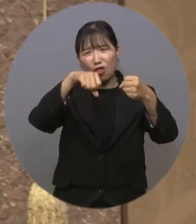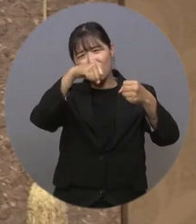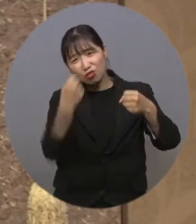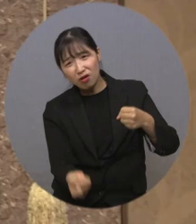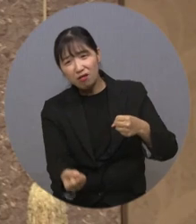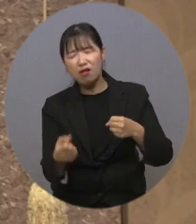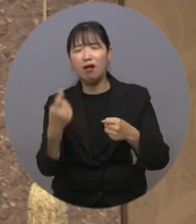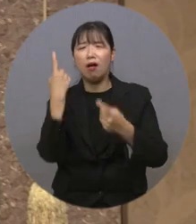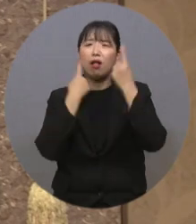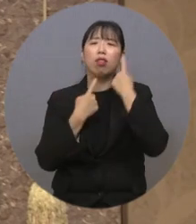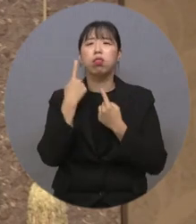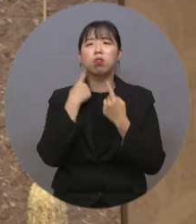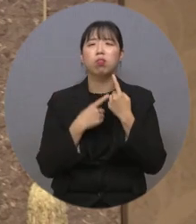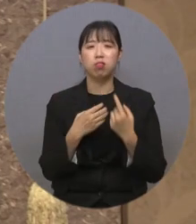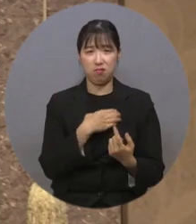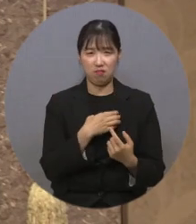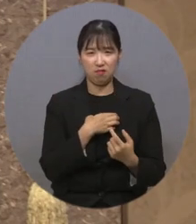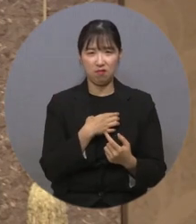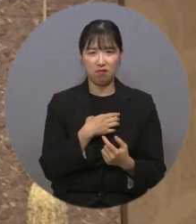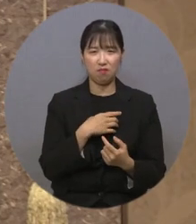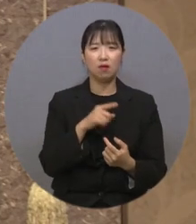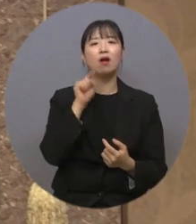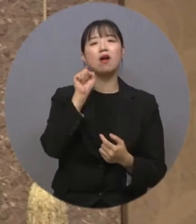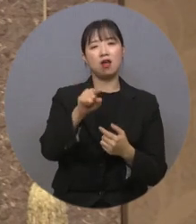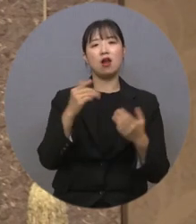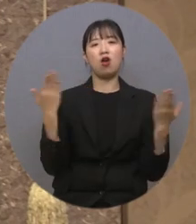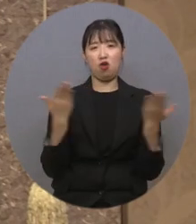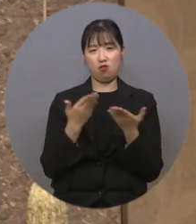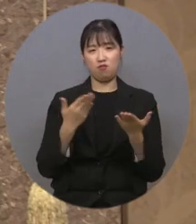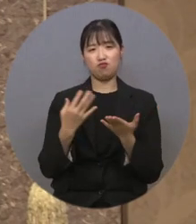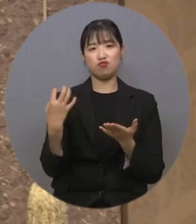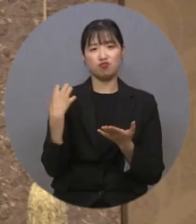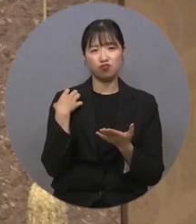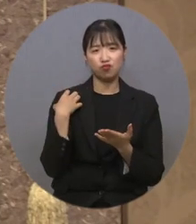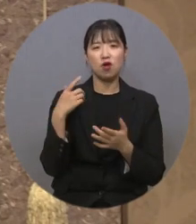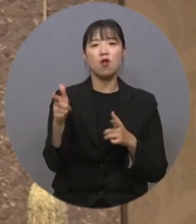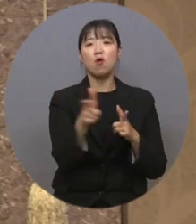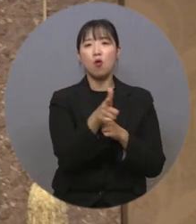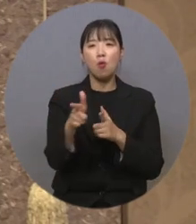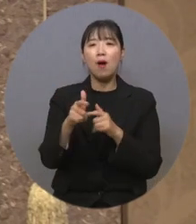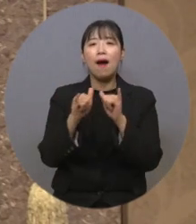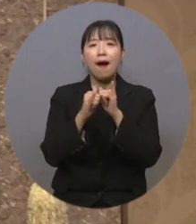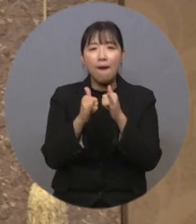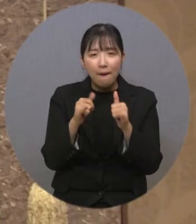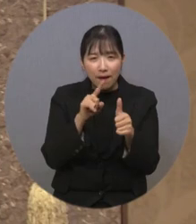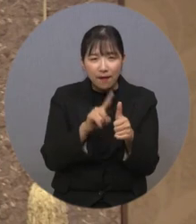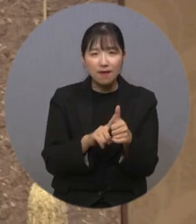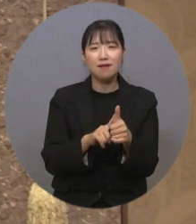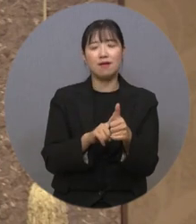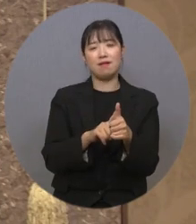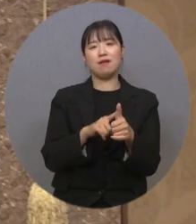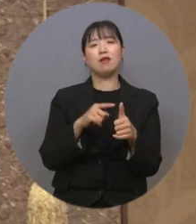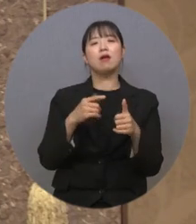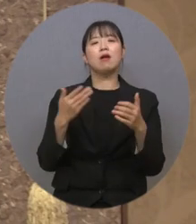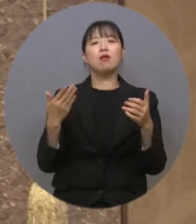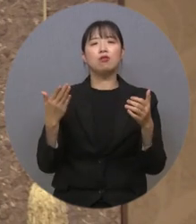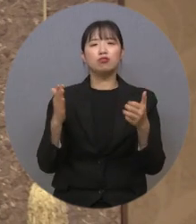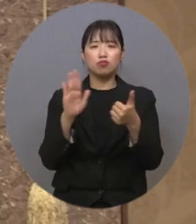떨어지면 다칠 수 있지 않습니까? 네. 이러한 업무를 할 수 있는 소방관들에게 소방관의 처우